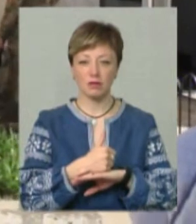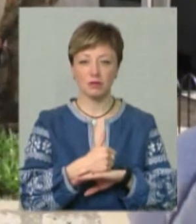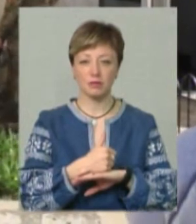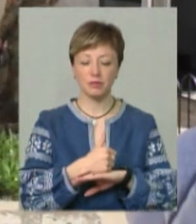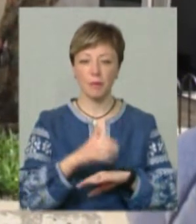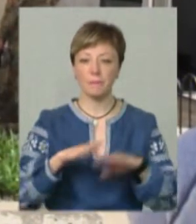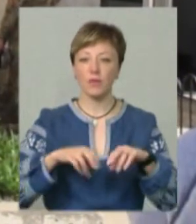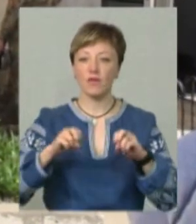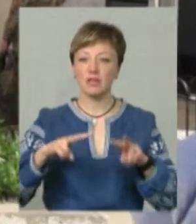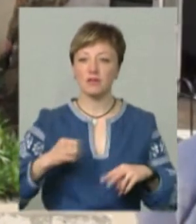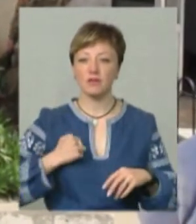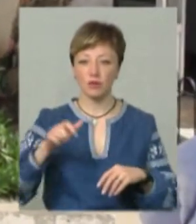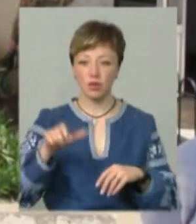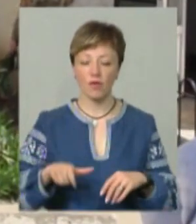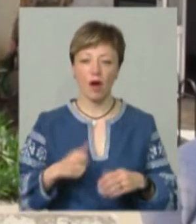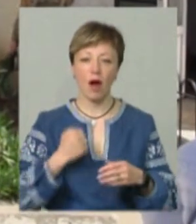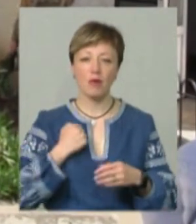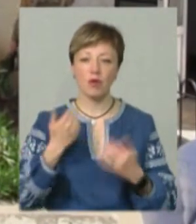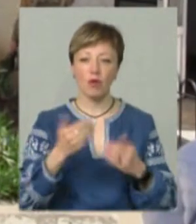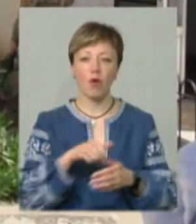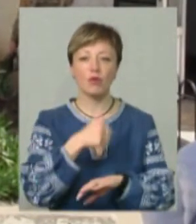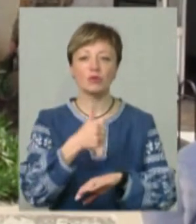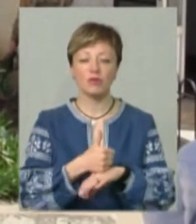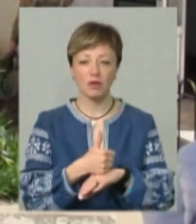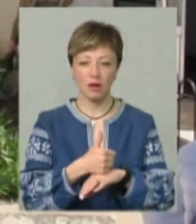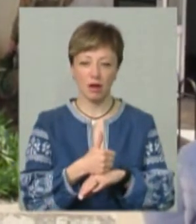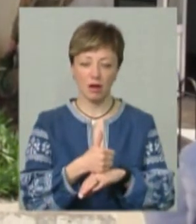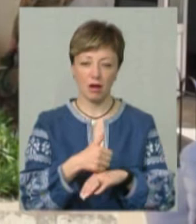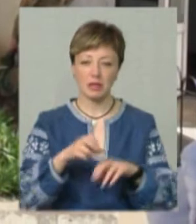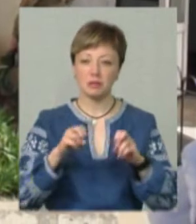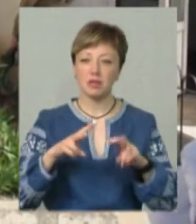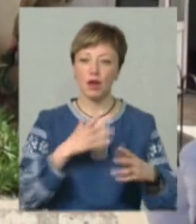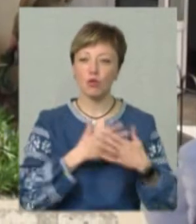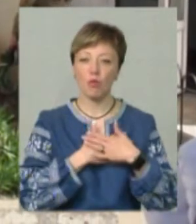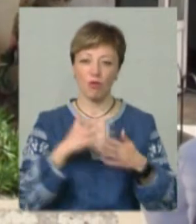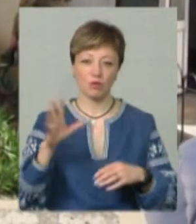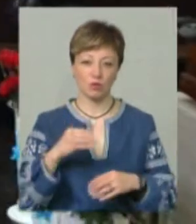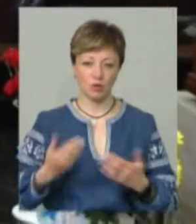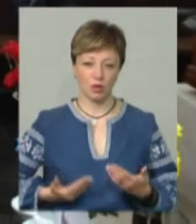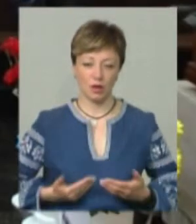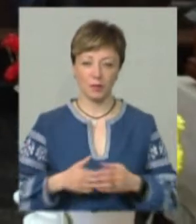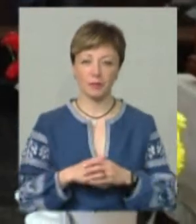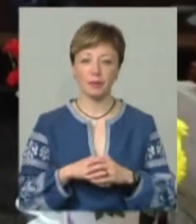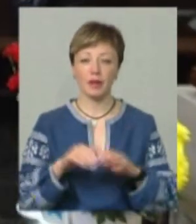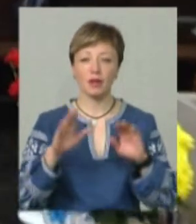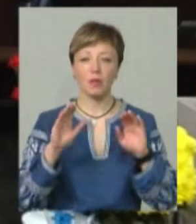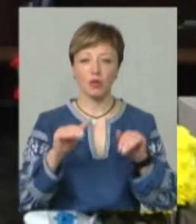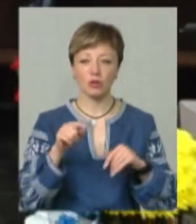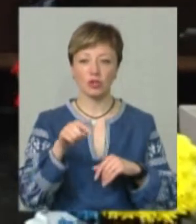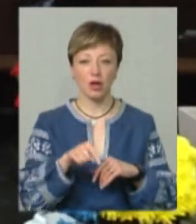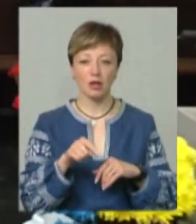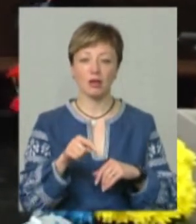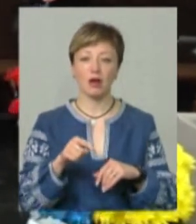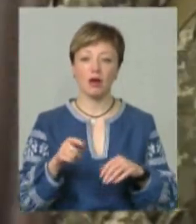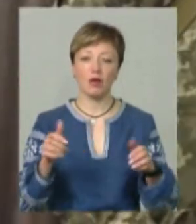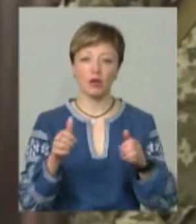був професійний військовий, то армія – це була його основна спеціальність і якби любов, мабуть, всього життя. На прощанні із Олексієм Лопатіним